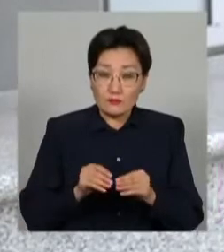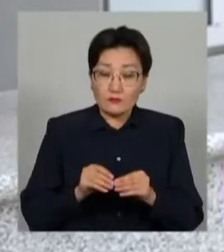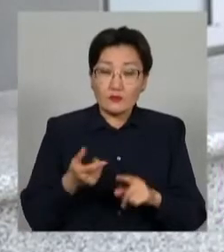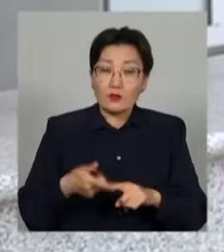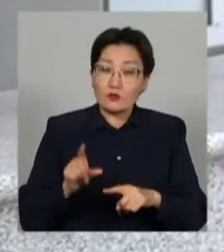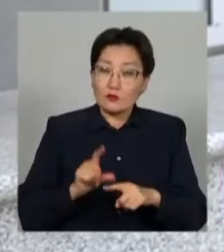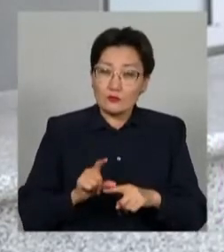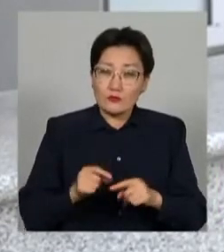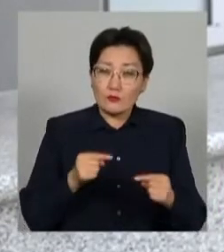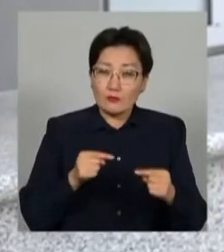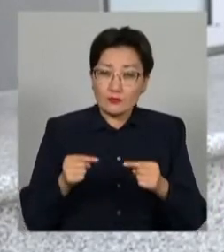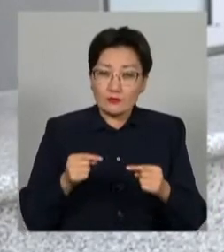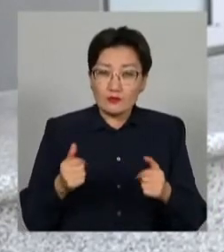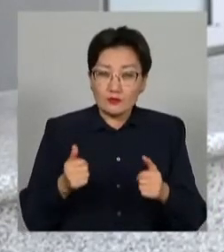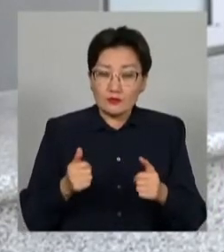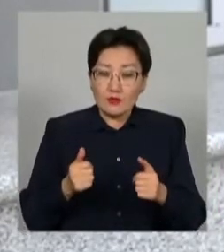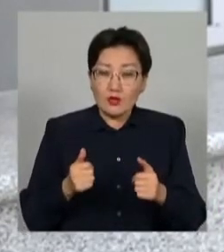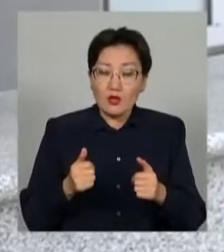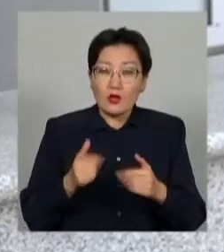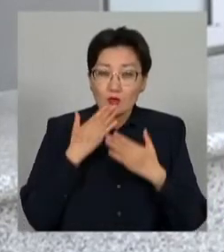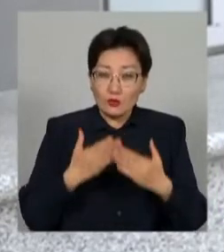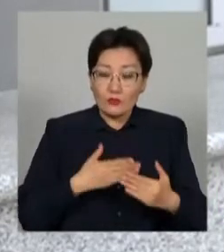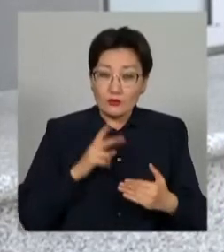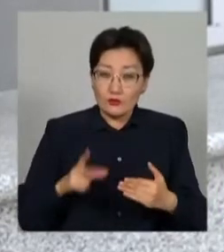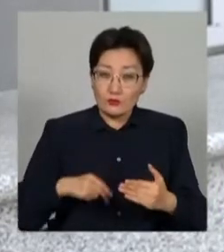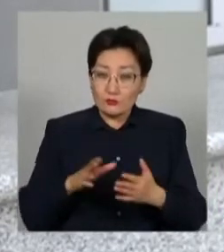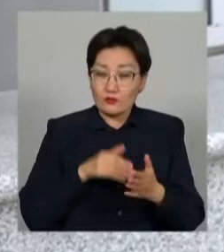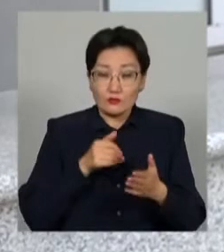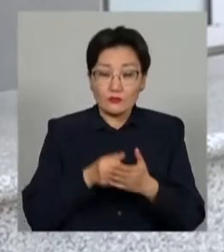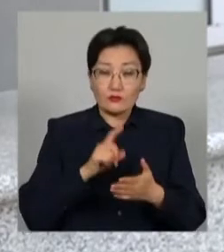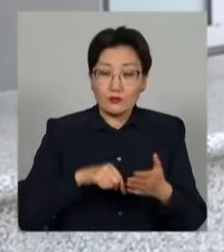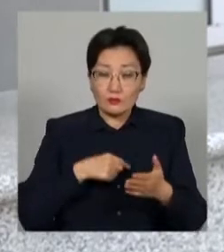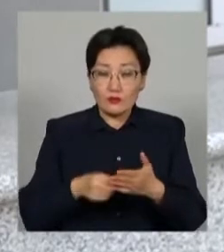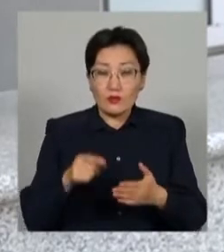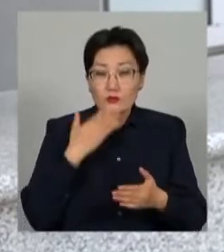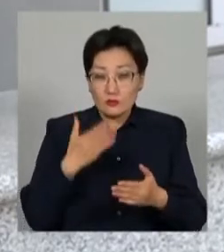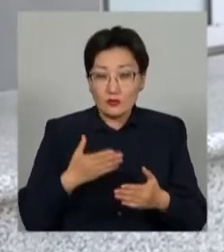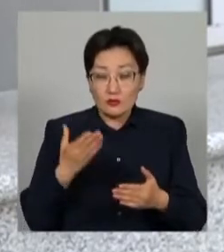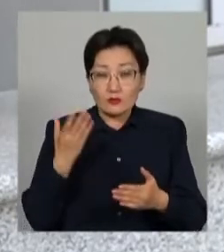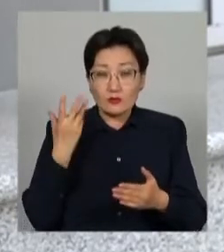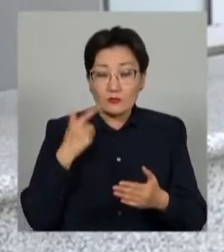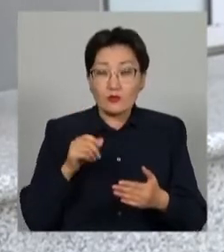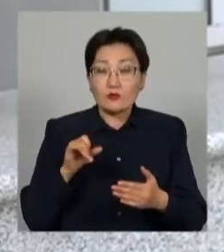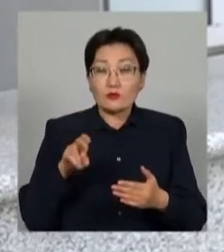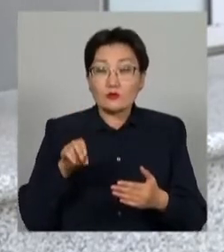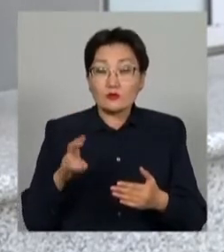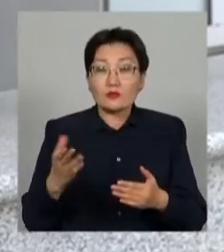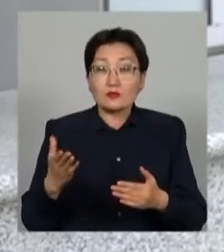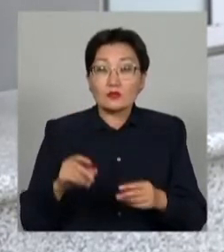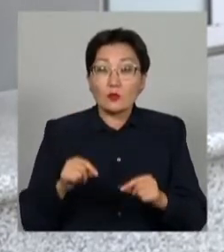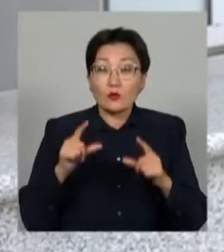өте қатты бір-біріне жақын болатын. Қызым әлі де сенбейді, сұрайды кейде, мама қазір Сұлтан сұрады, оянса ше